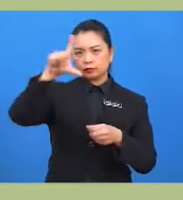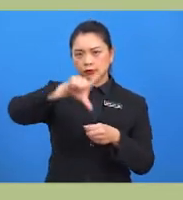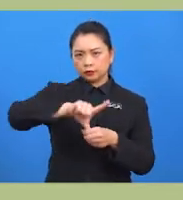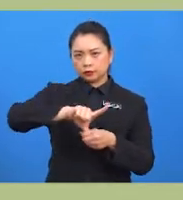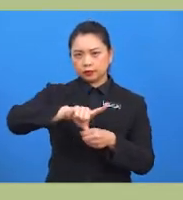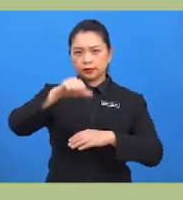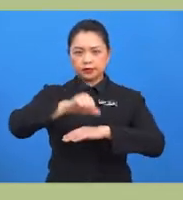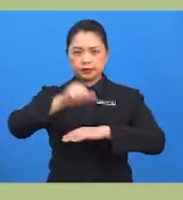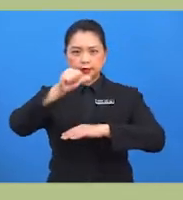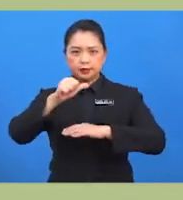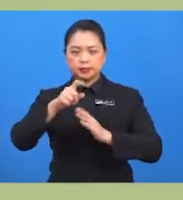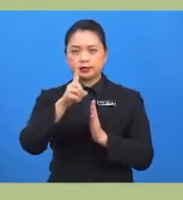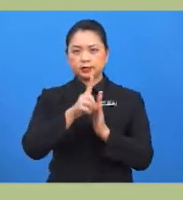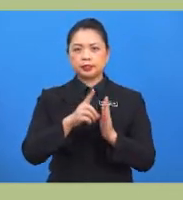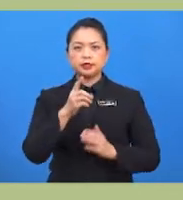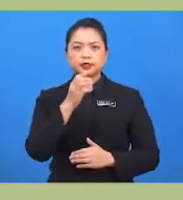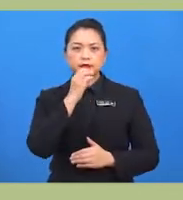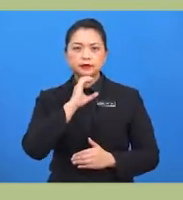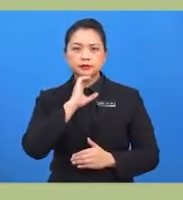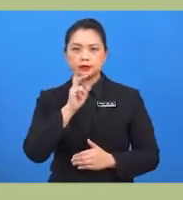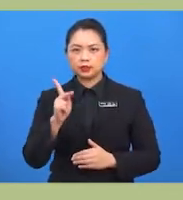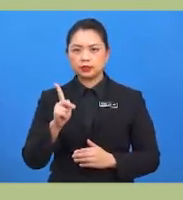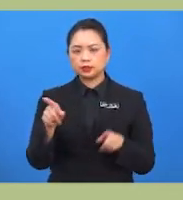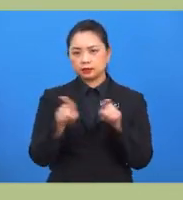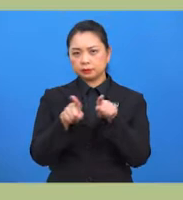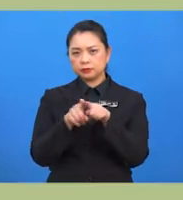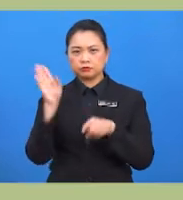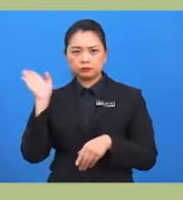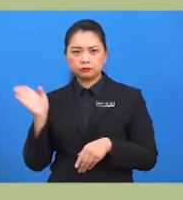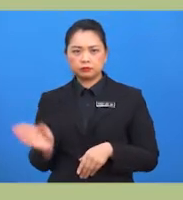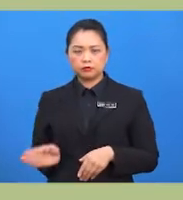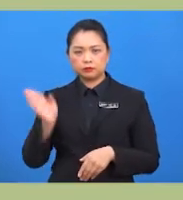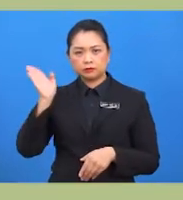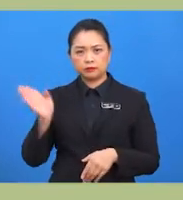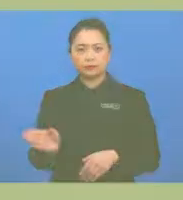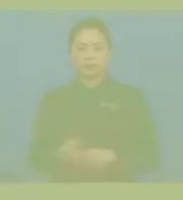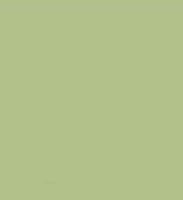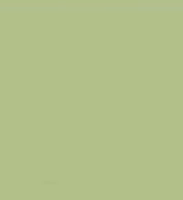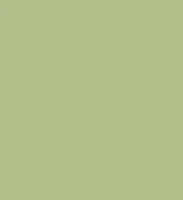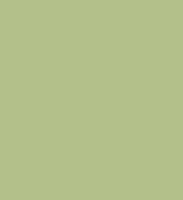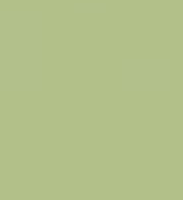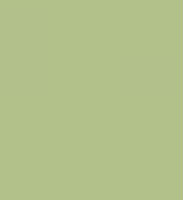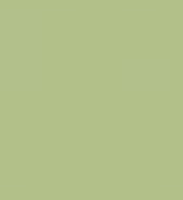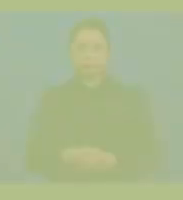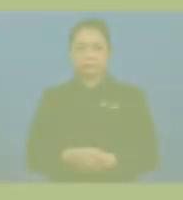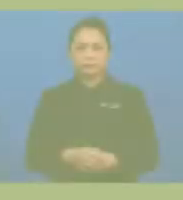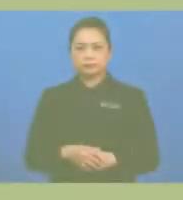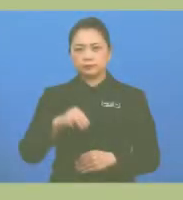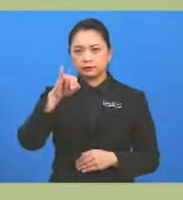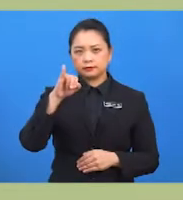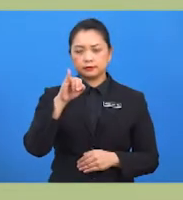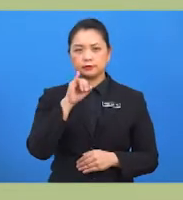parutan asyik dicairkan seperti yang ditunjukkan di dalam hai hai